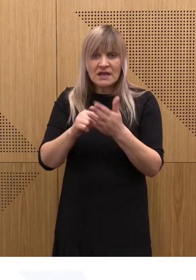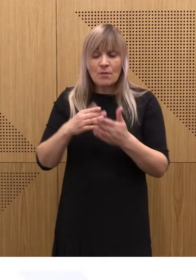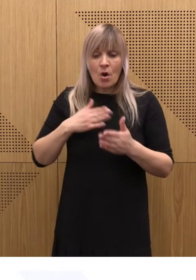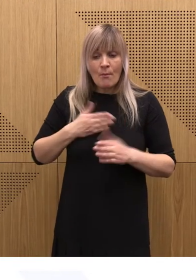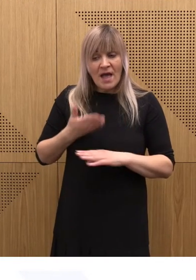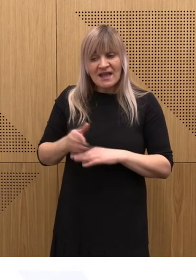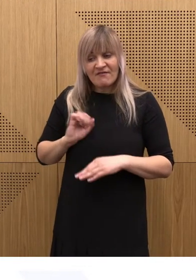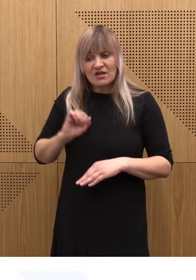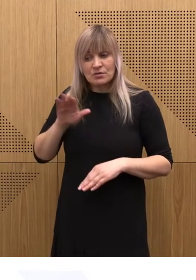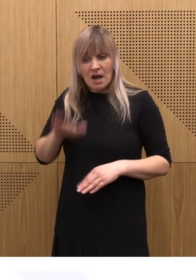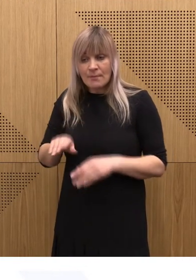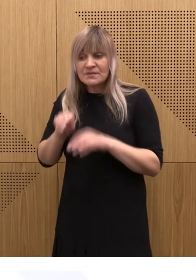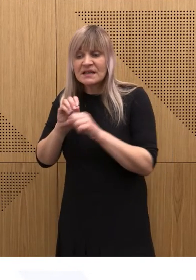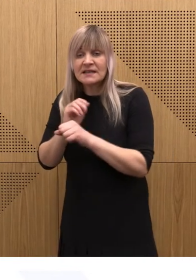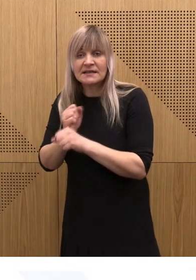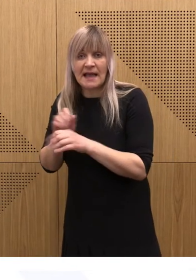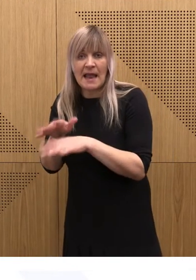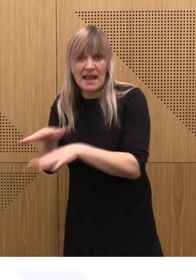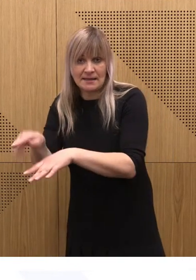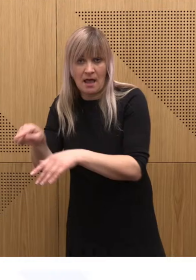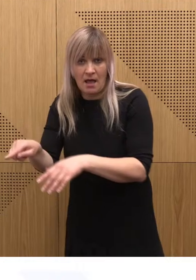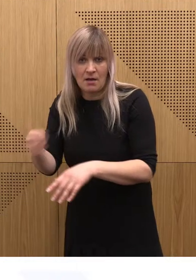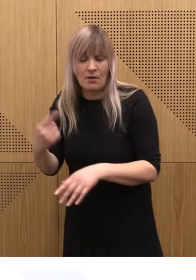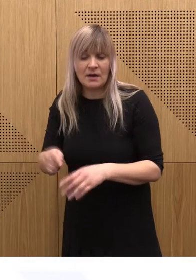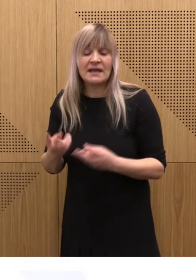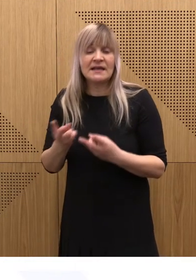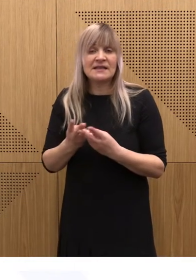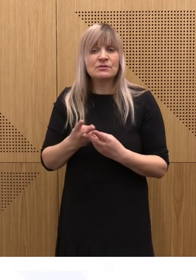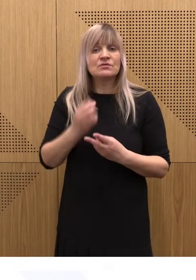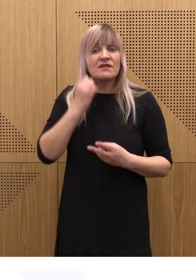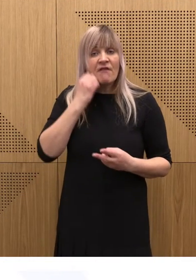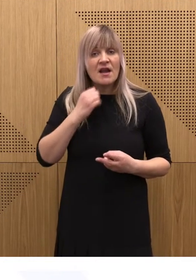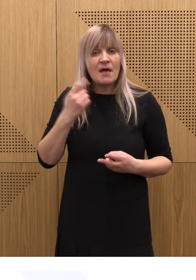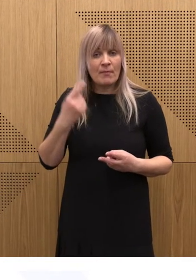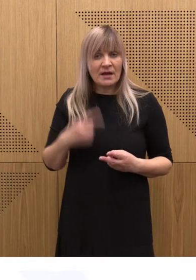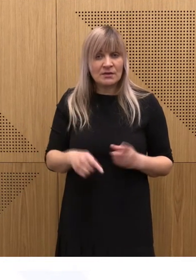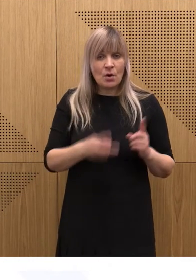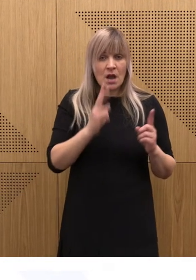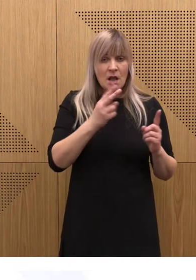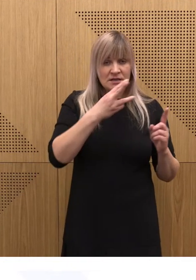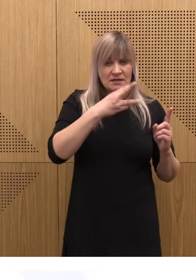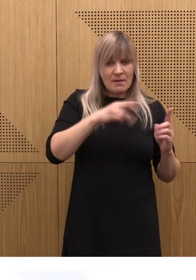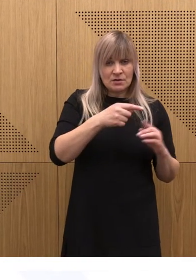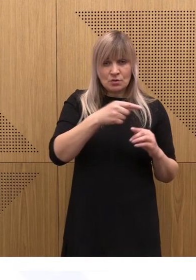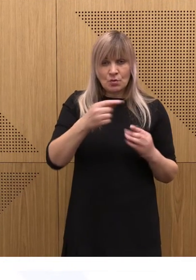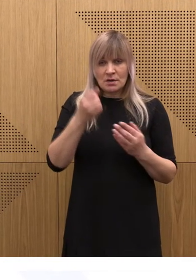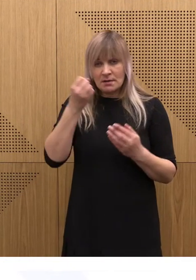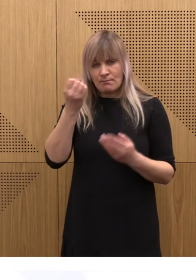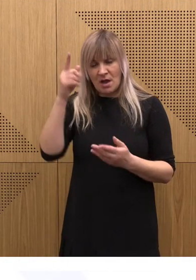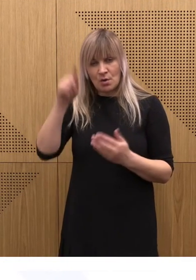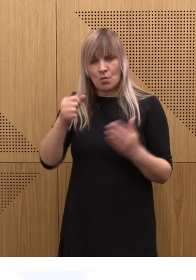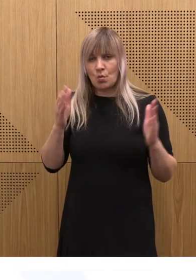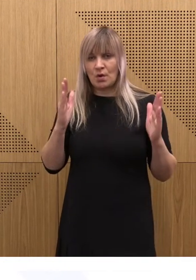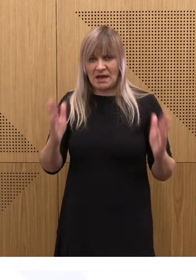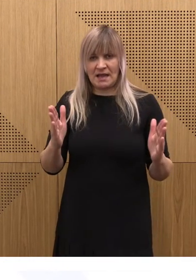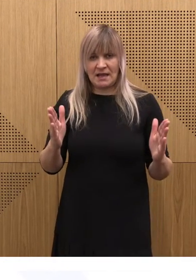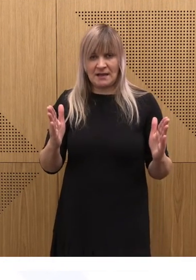lapsega tegeleda. Ja selliseid eri vajadusega lapsevanemaid oli 12. märtsist kuni mai lõpuni, ehk